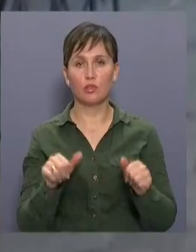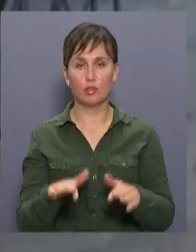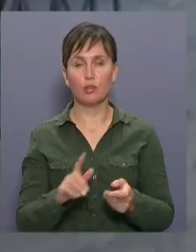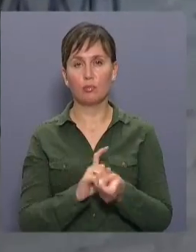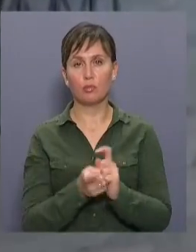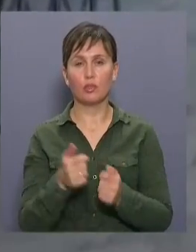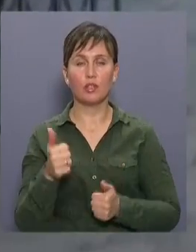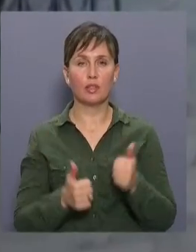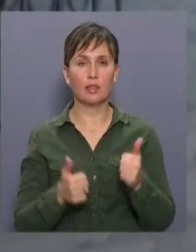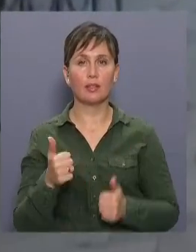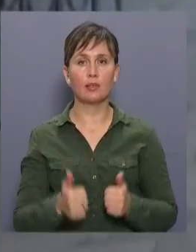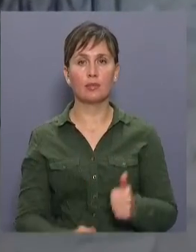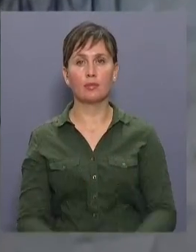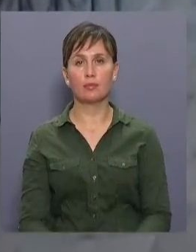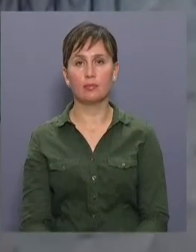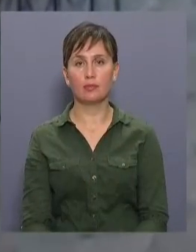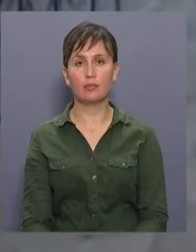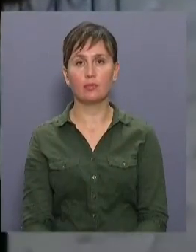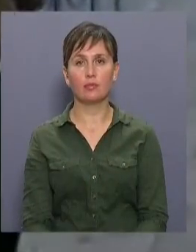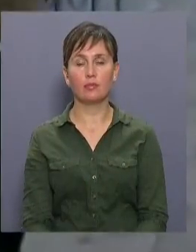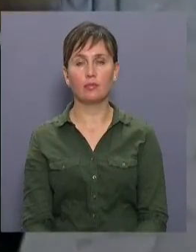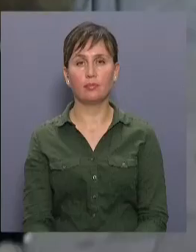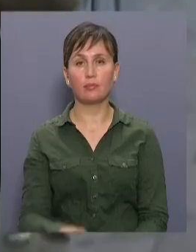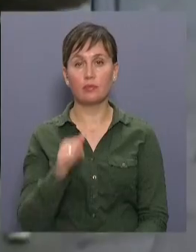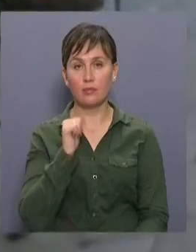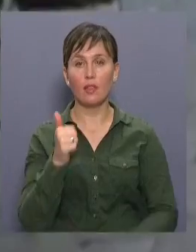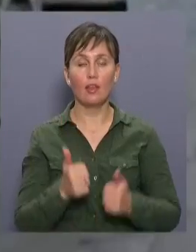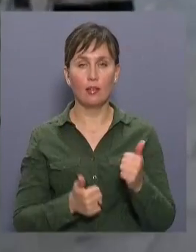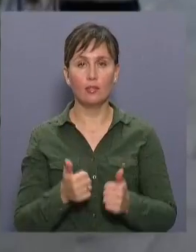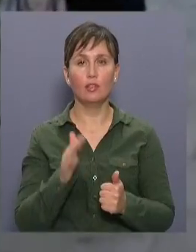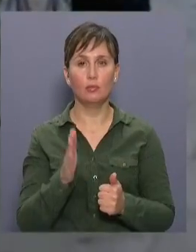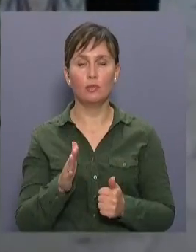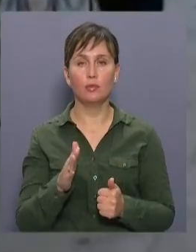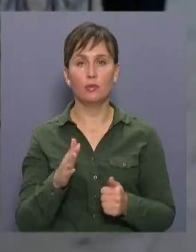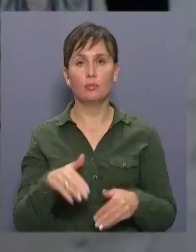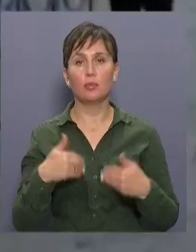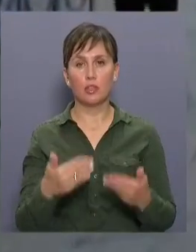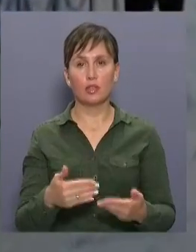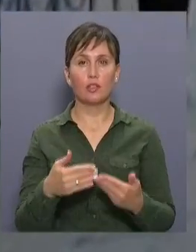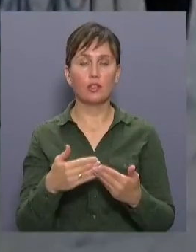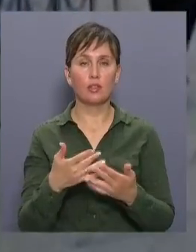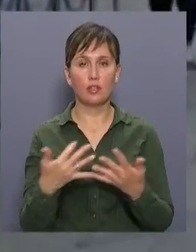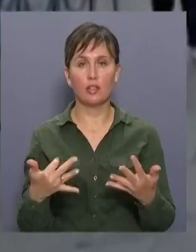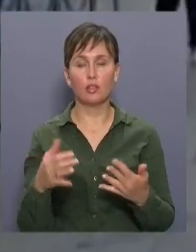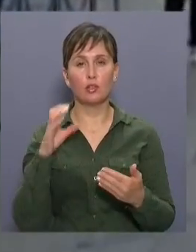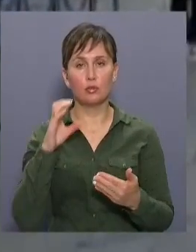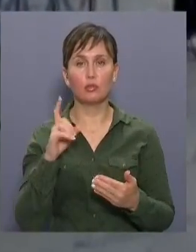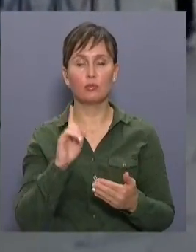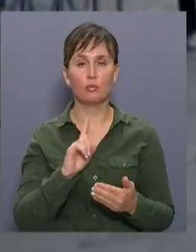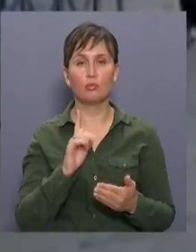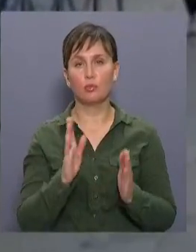бои, завтрашние бои. Хотя предложения есть и с американской стороны, но пока все